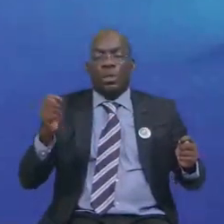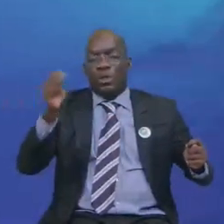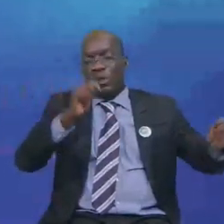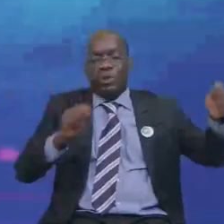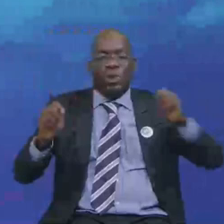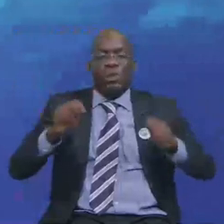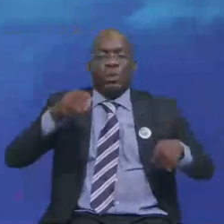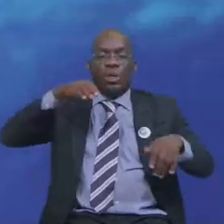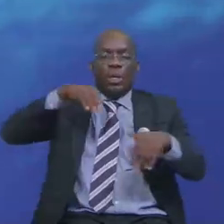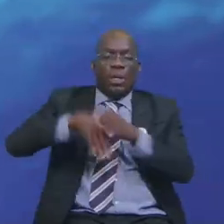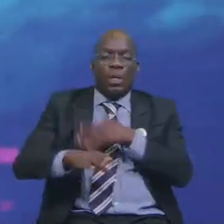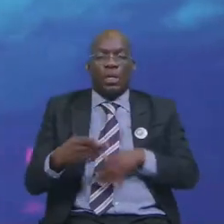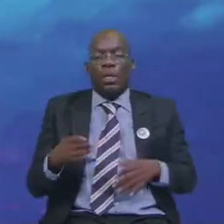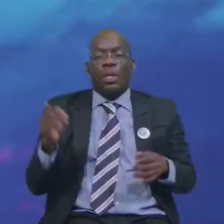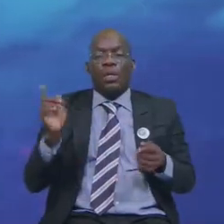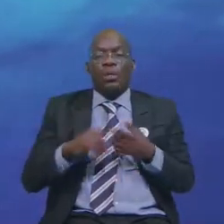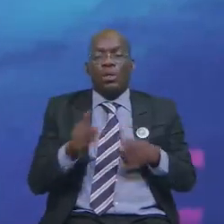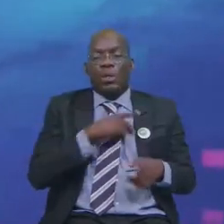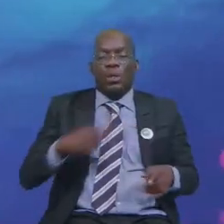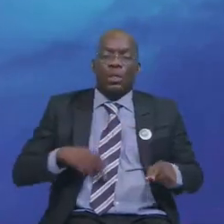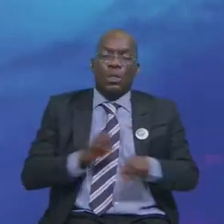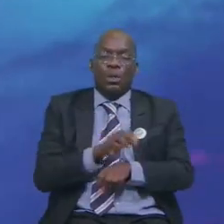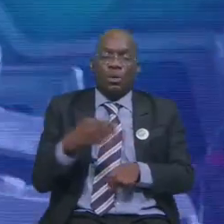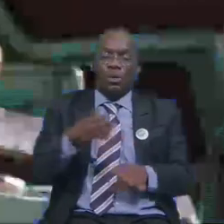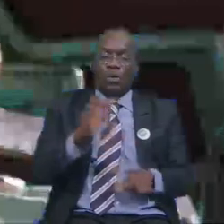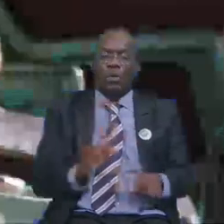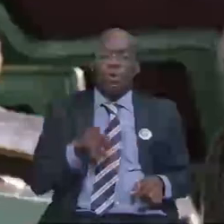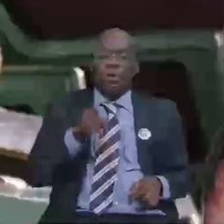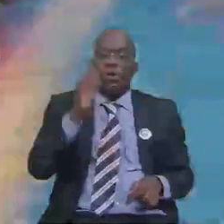Dieu et tu vas entrer